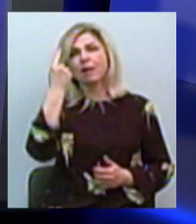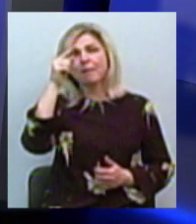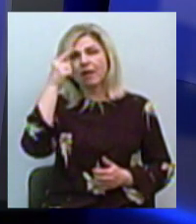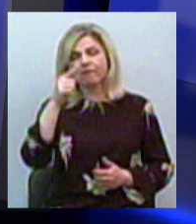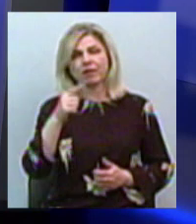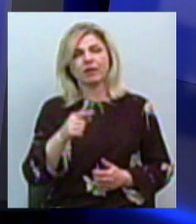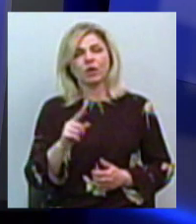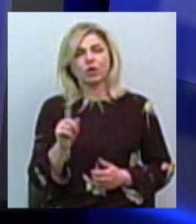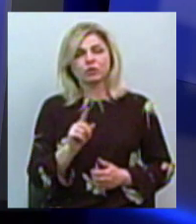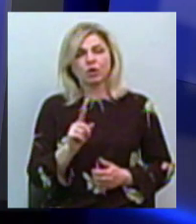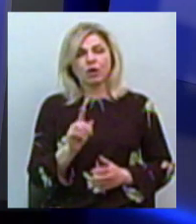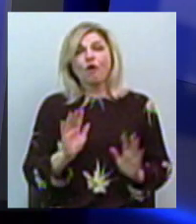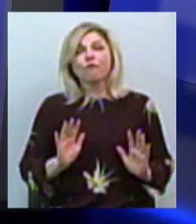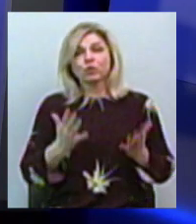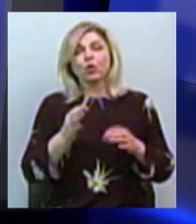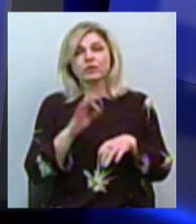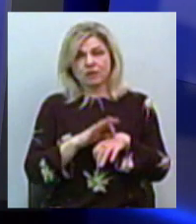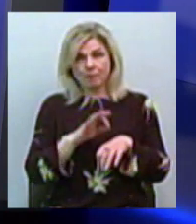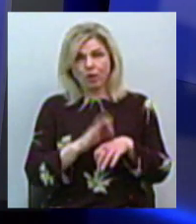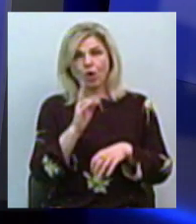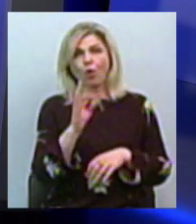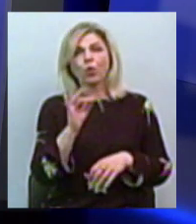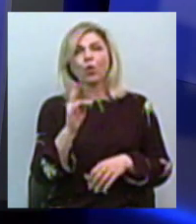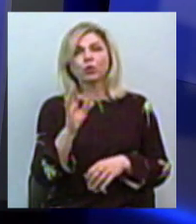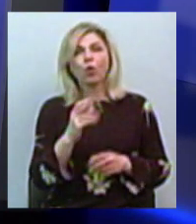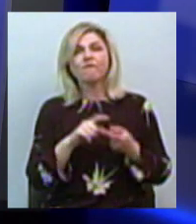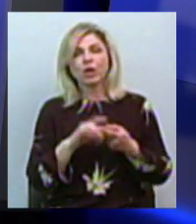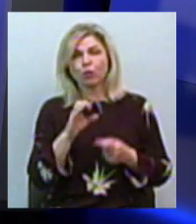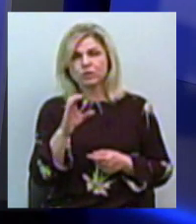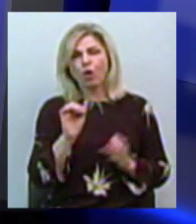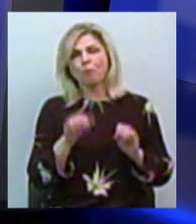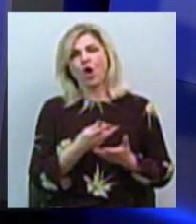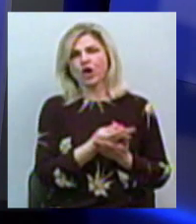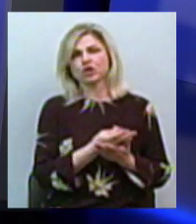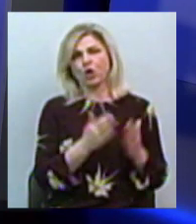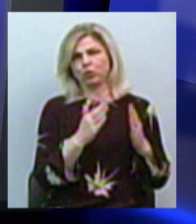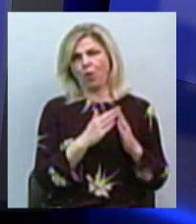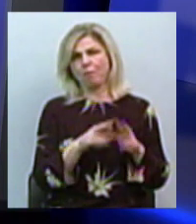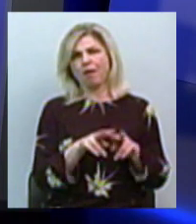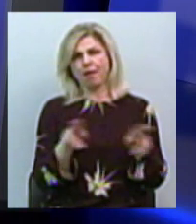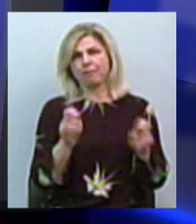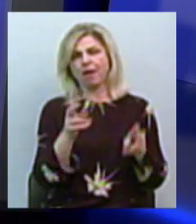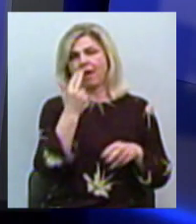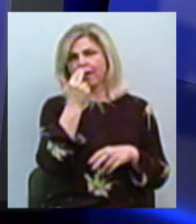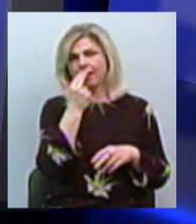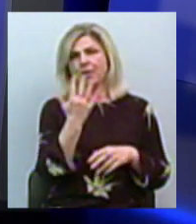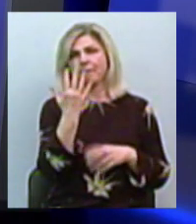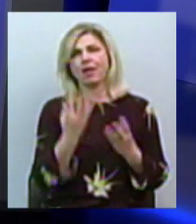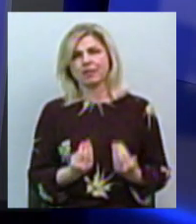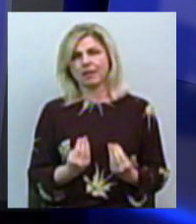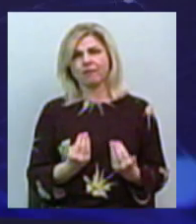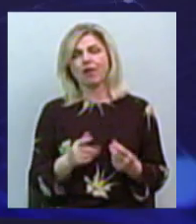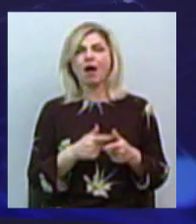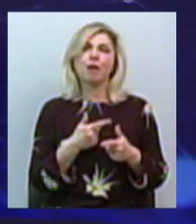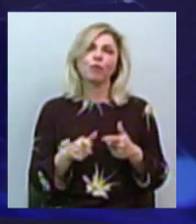що в разі захворювання на коронавірус можливо відлежатися вдома, як при грипі, 5 днів